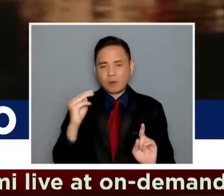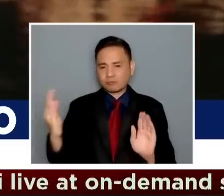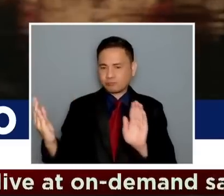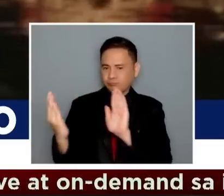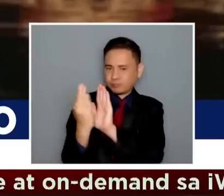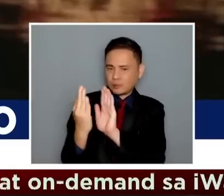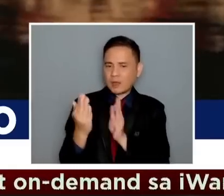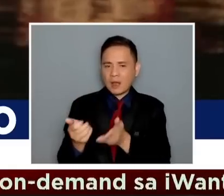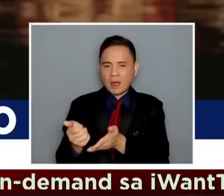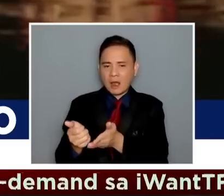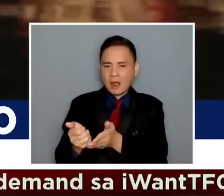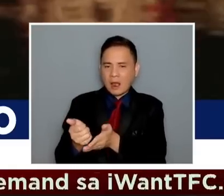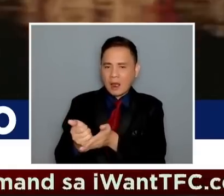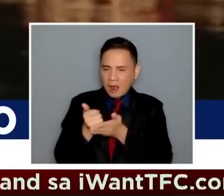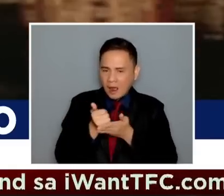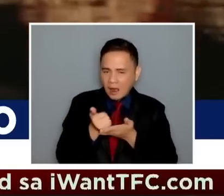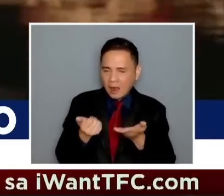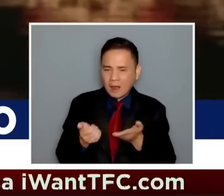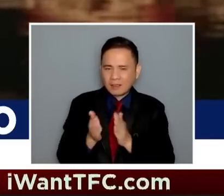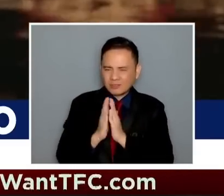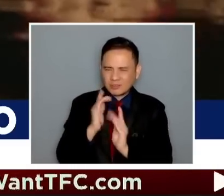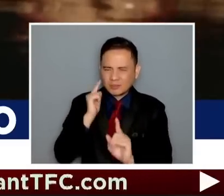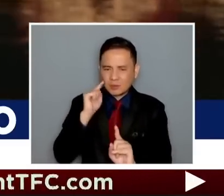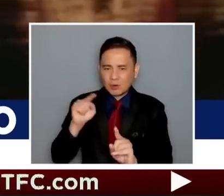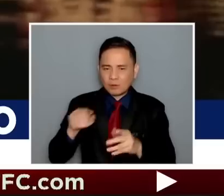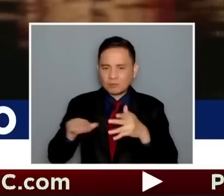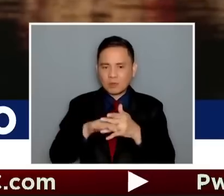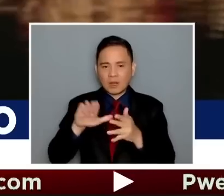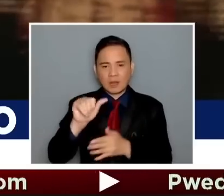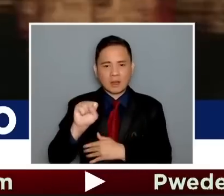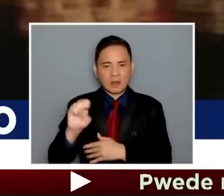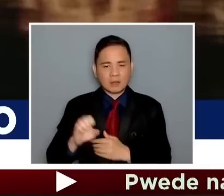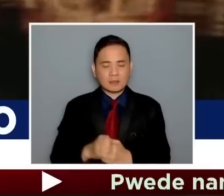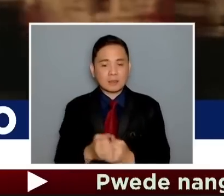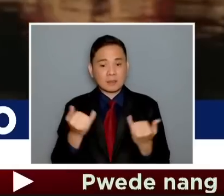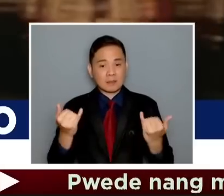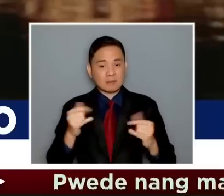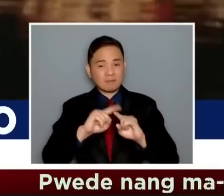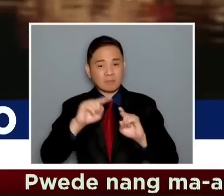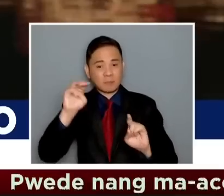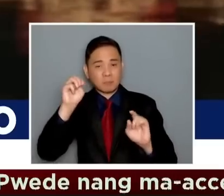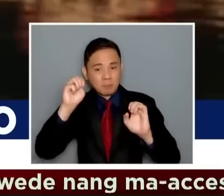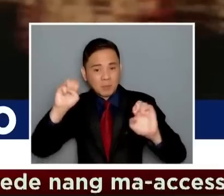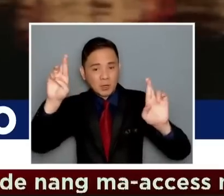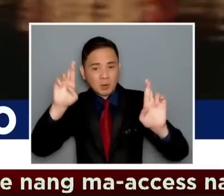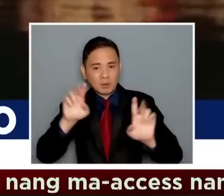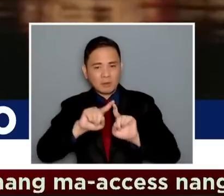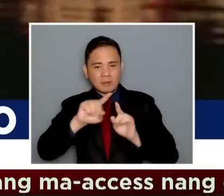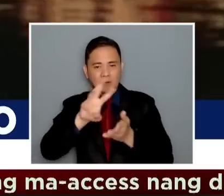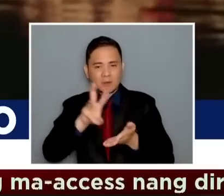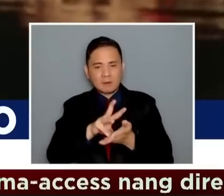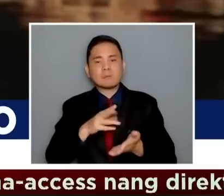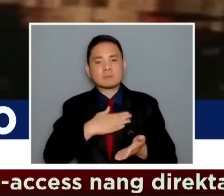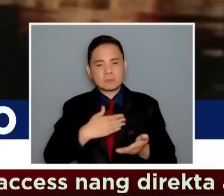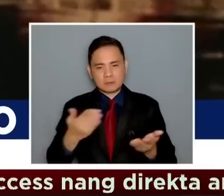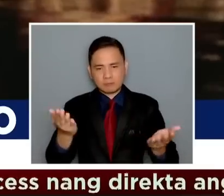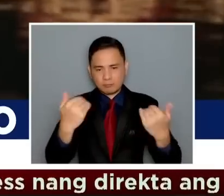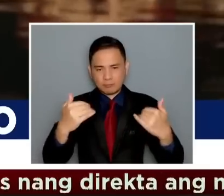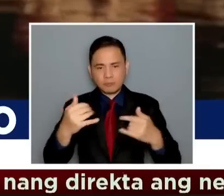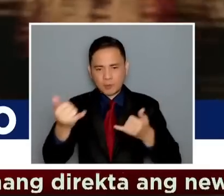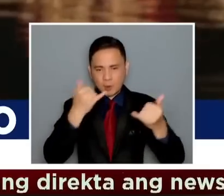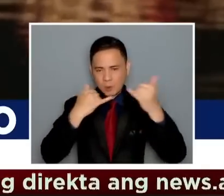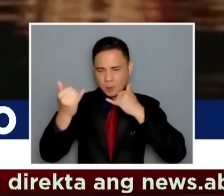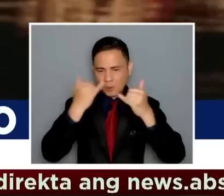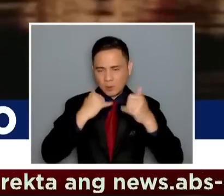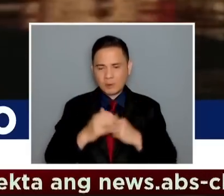sa pagsasampa ng kaso. Kaya nananawagan siya sa iba pang mga mayor na ibang mga bayan na apektado na makipagtulungan sa kanila. Kanina